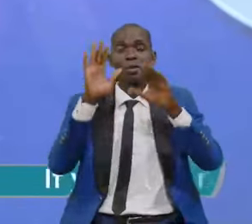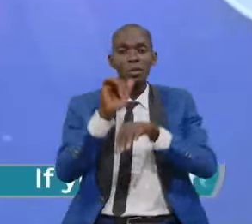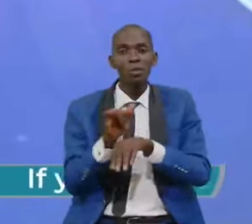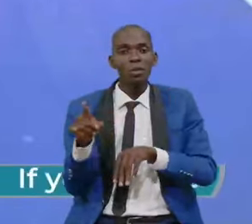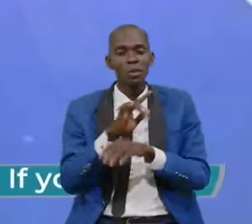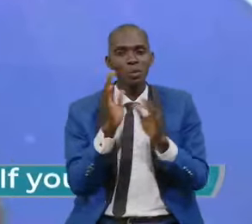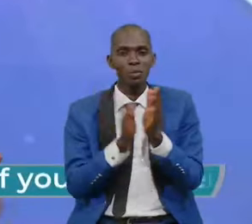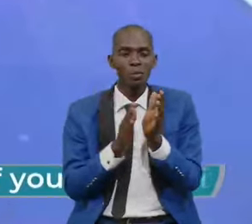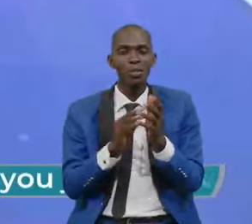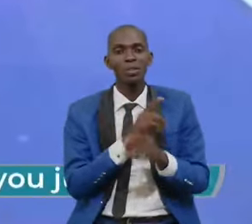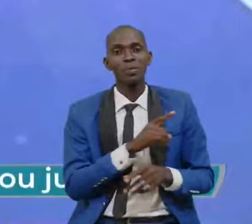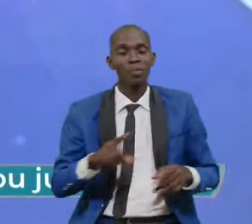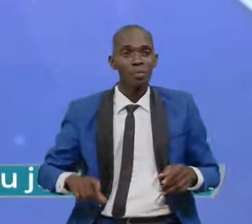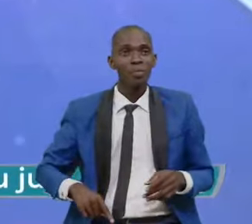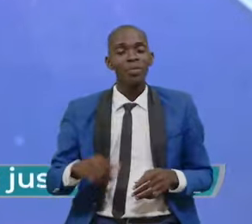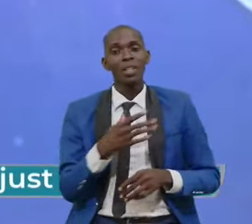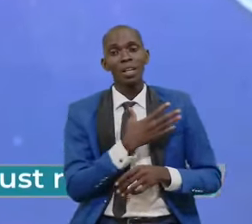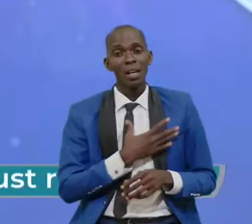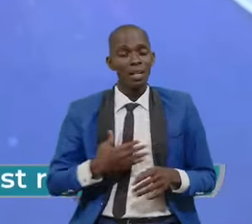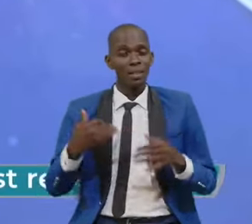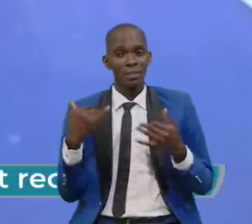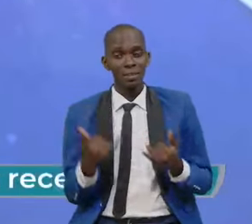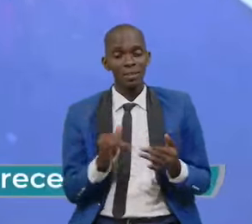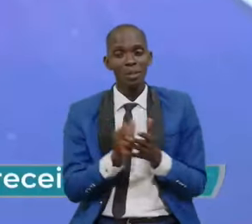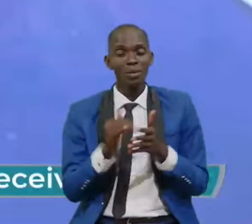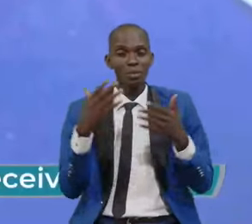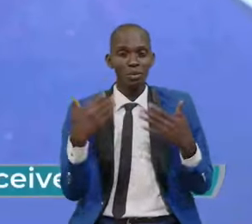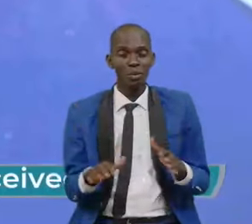après les miracles, comme nous avons fini la prière, nous allons louer